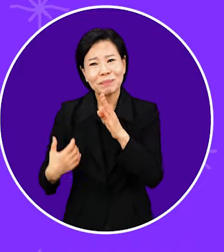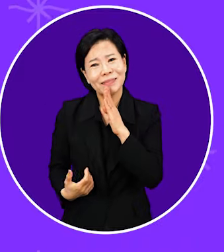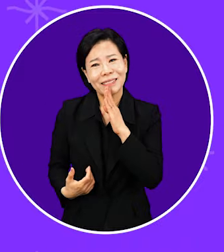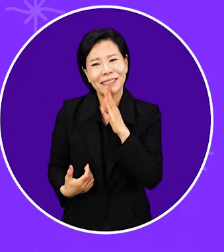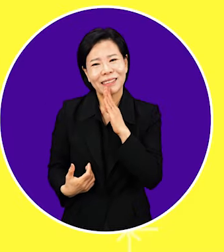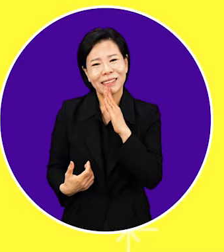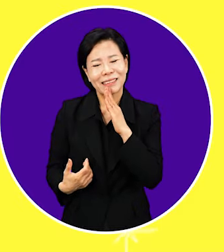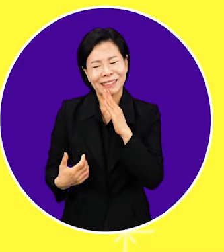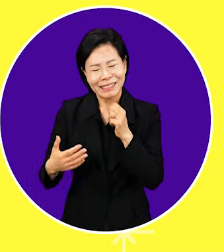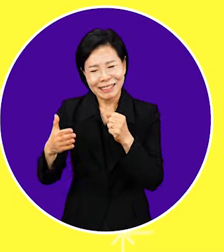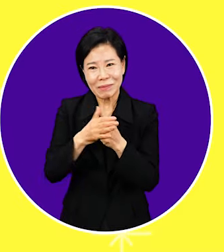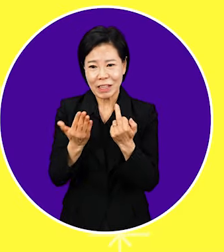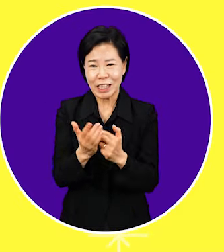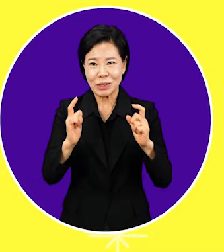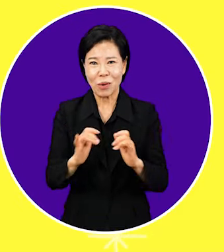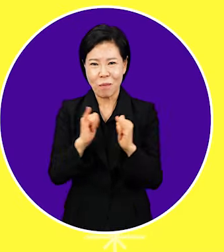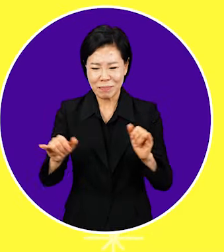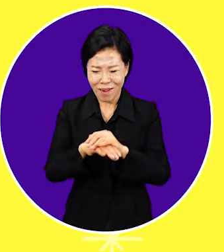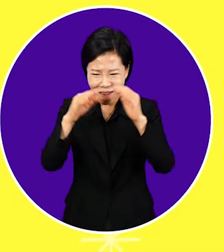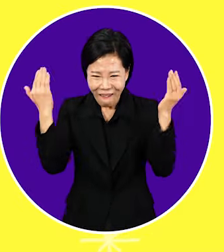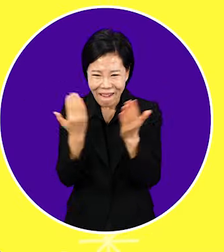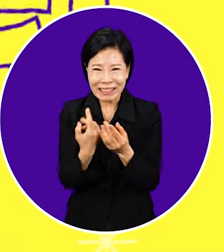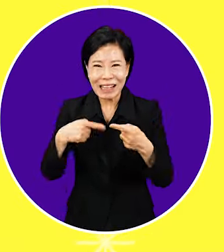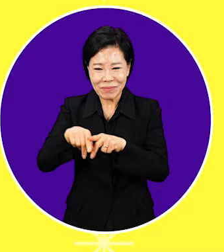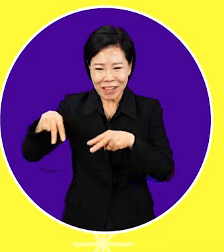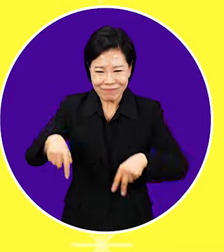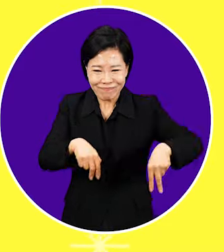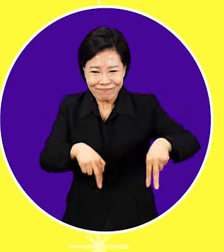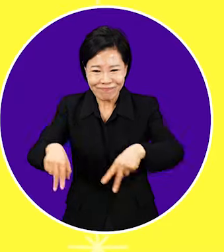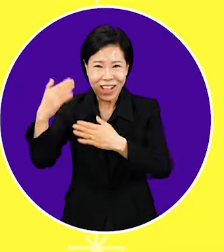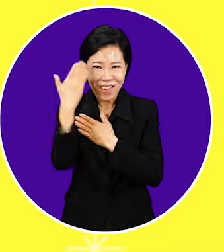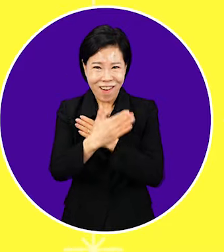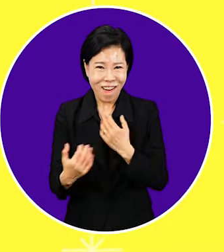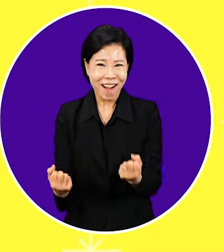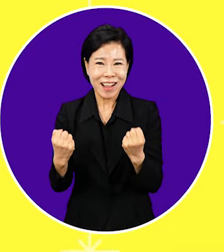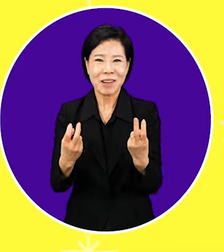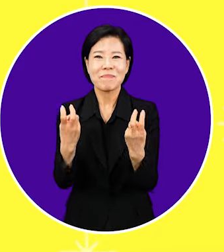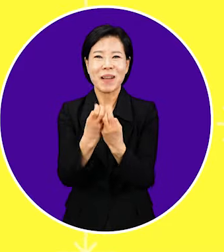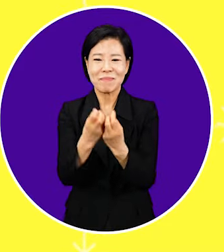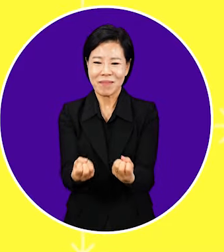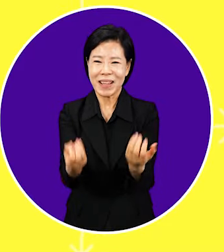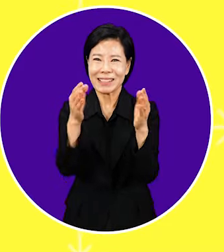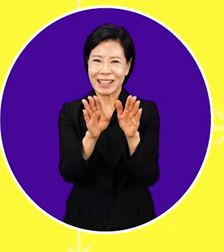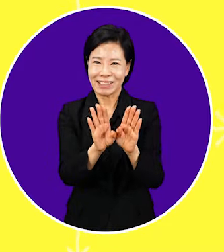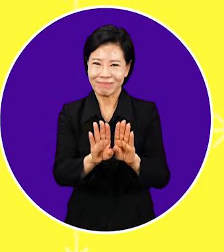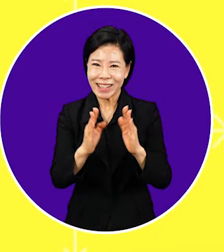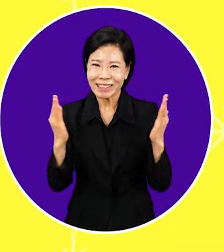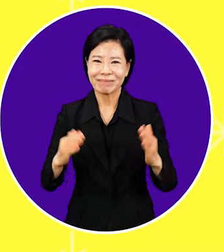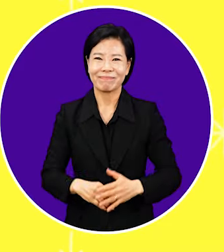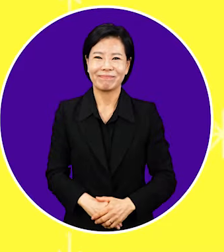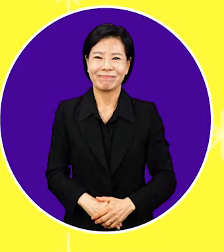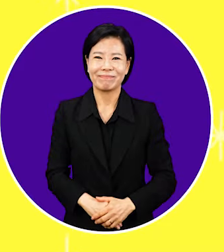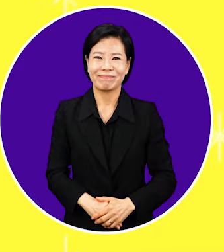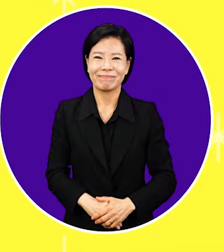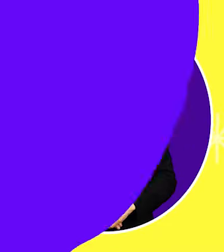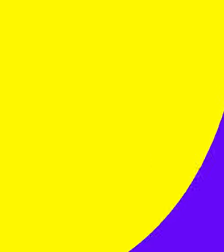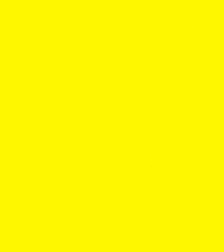덥지 않냐고요? 맞아요. 그래서 제주도민 모두가 함께 걷고 건강해질 수 있는 행사를 준비했습니다.